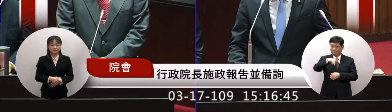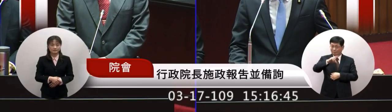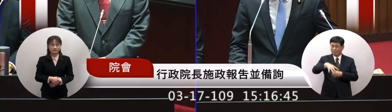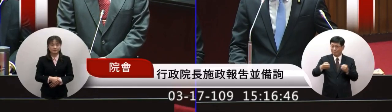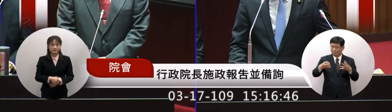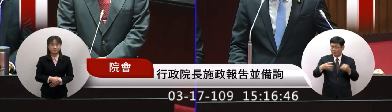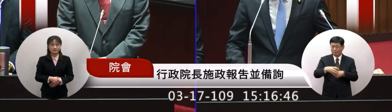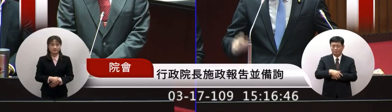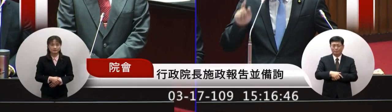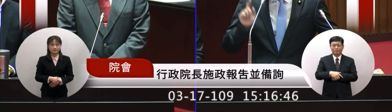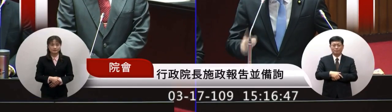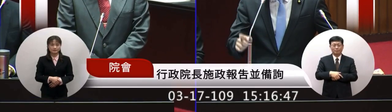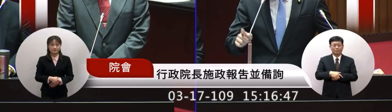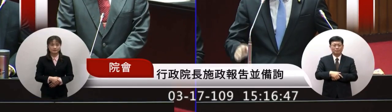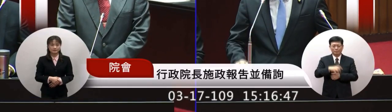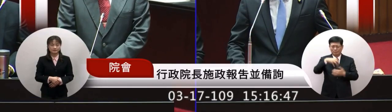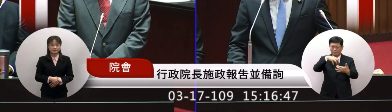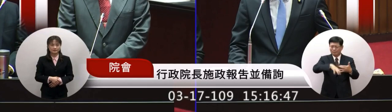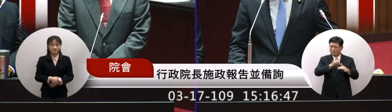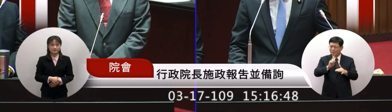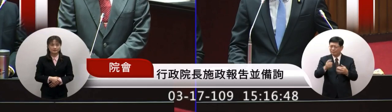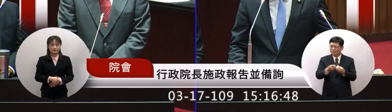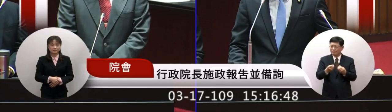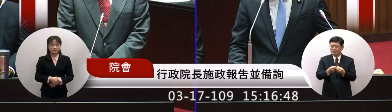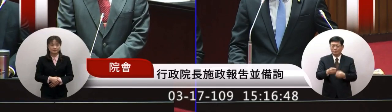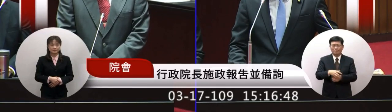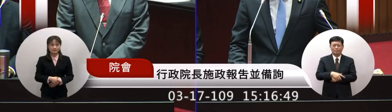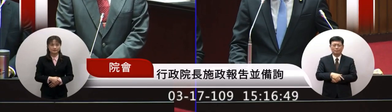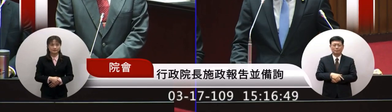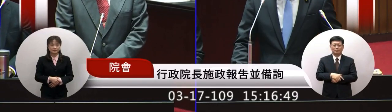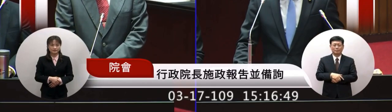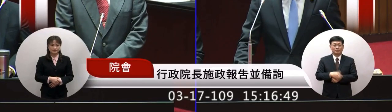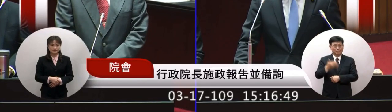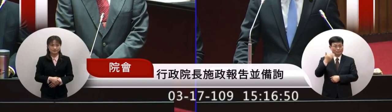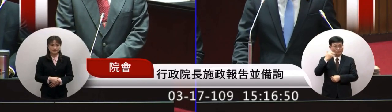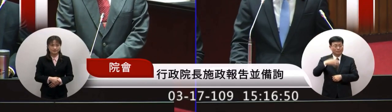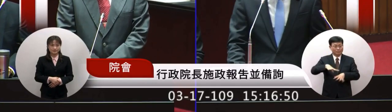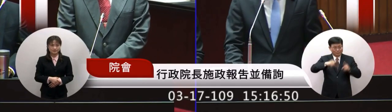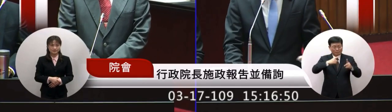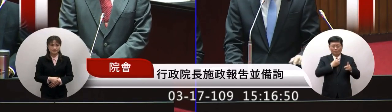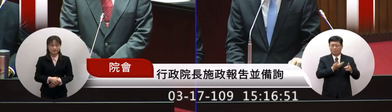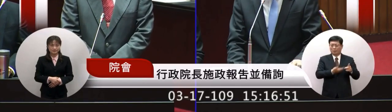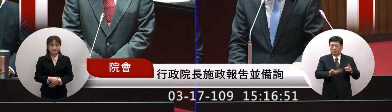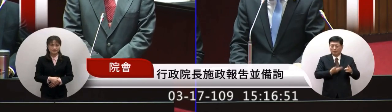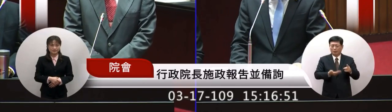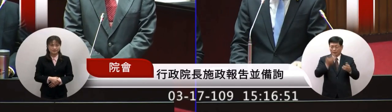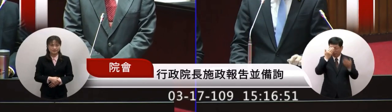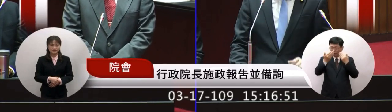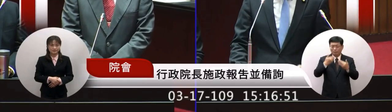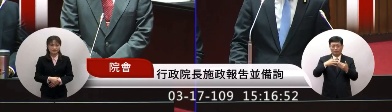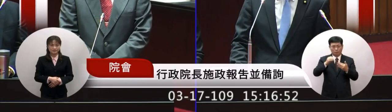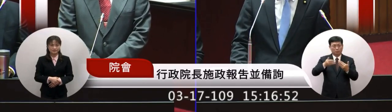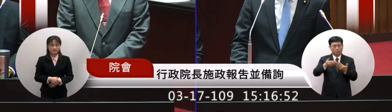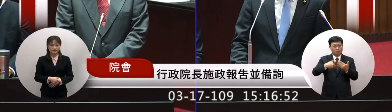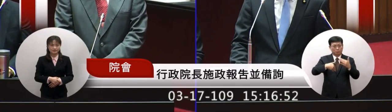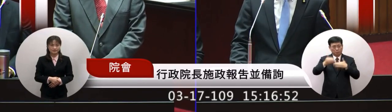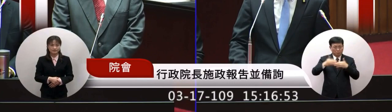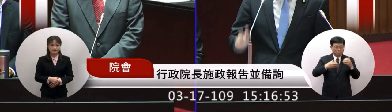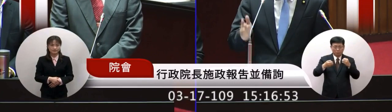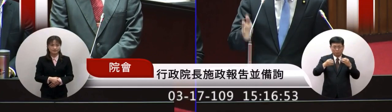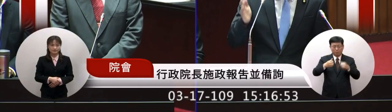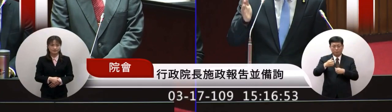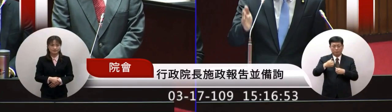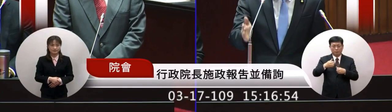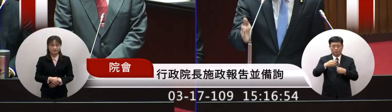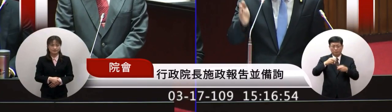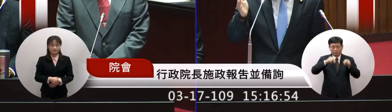谈？是怎么谈的？谁先让步？有没有协议？这